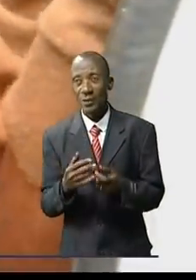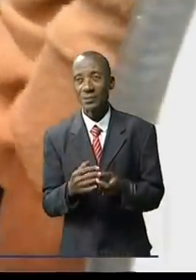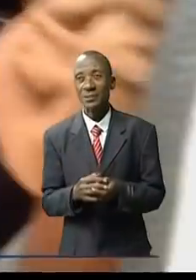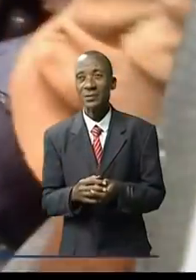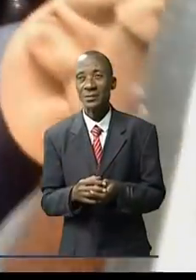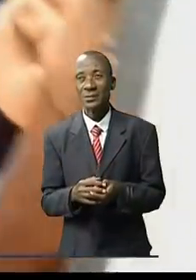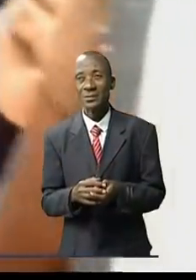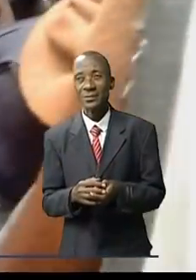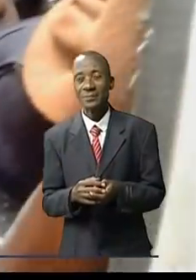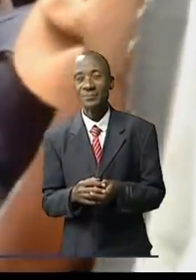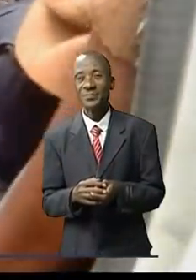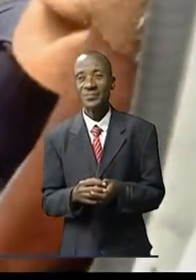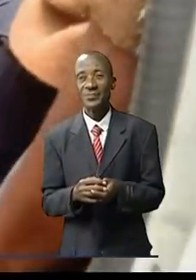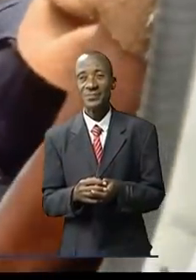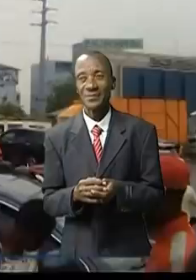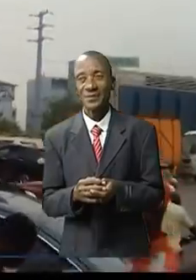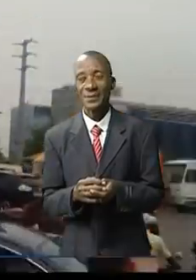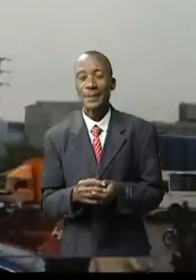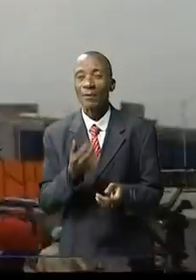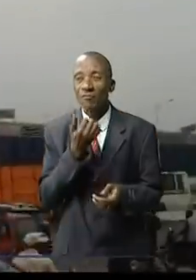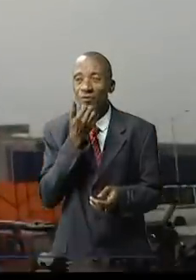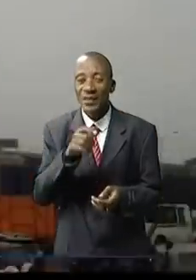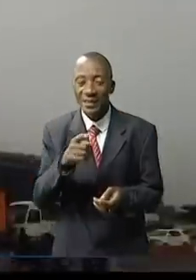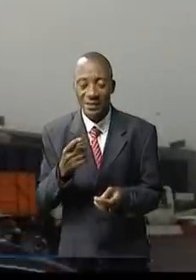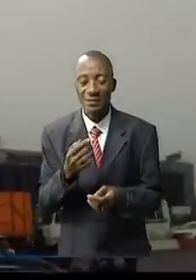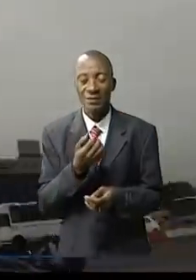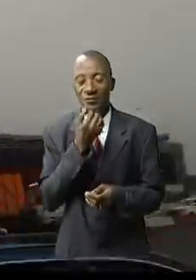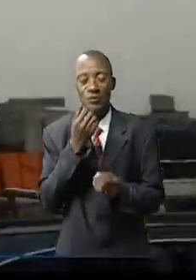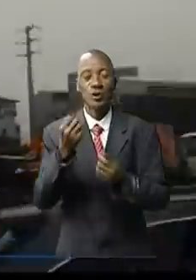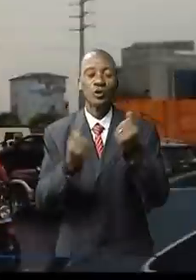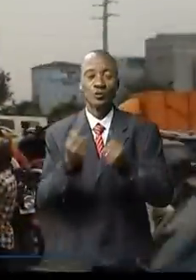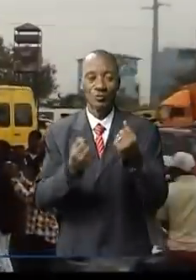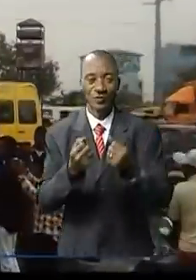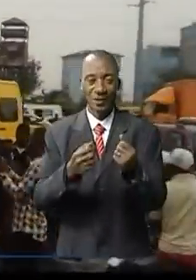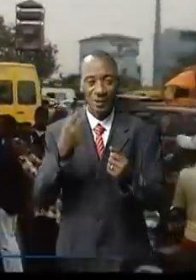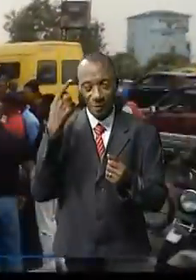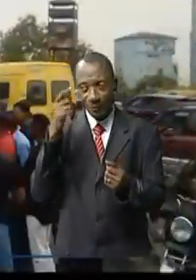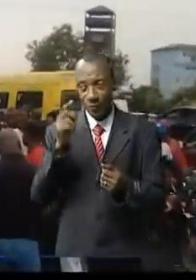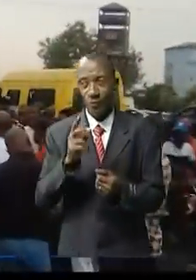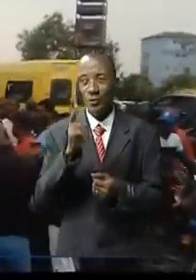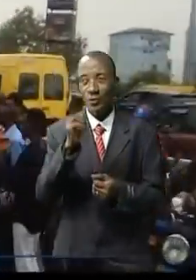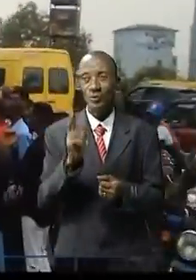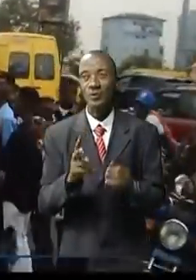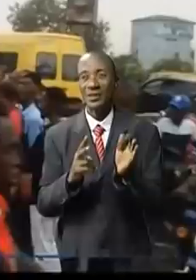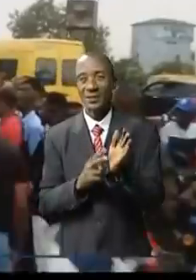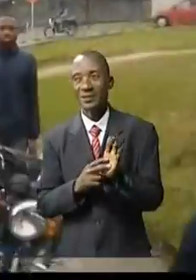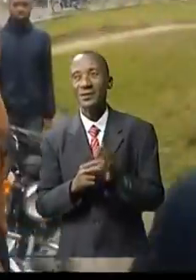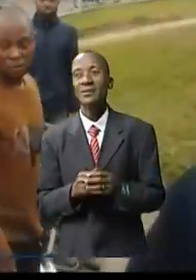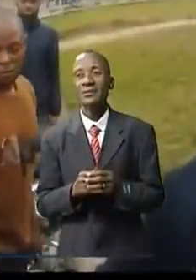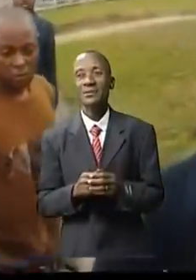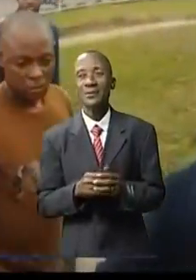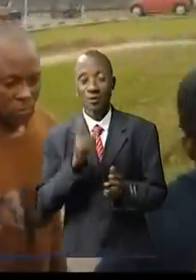Un accident qui a créé un embouteillage aux heures de pointe sur le boulevard Lumumba. Sous